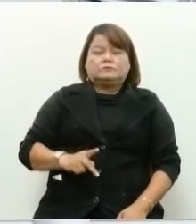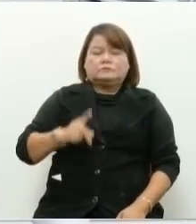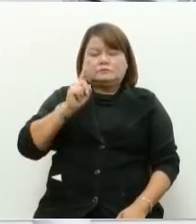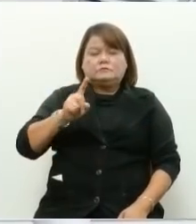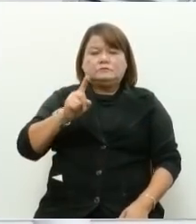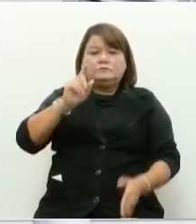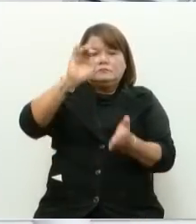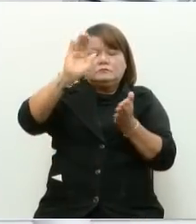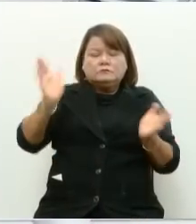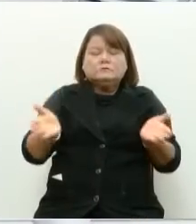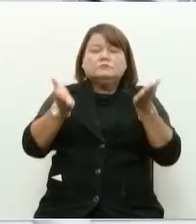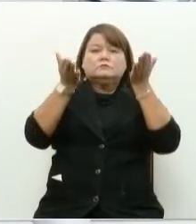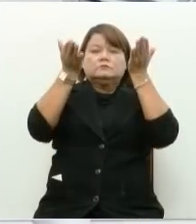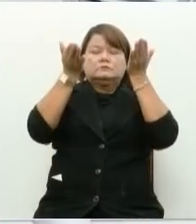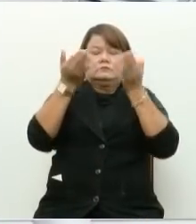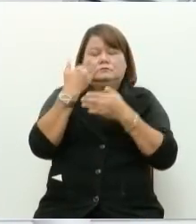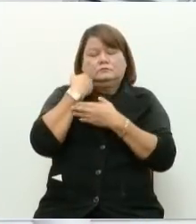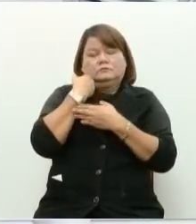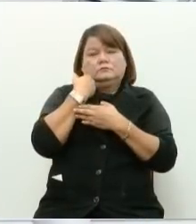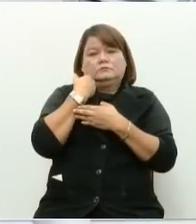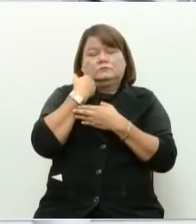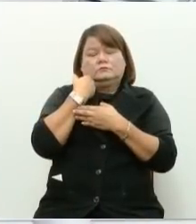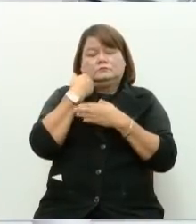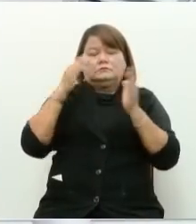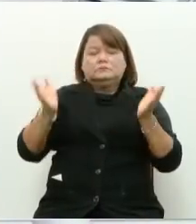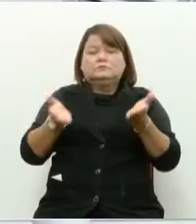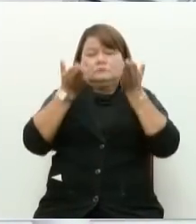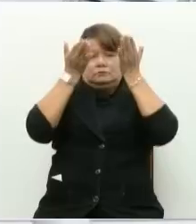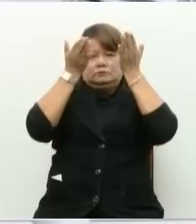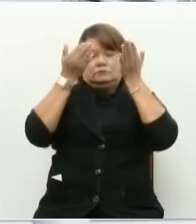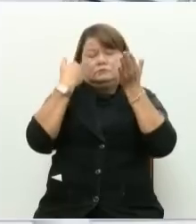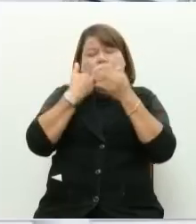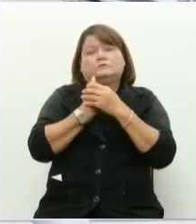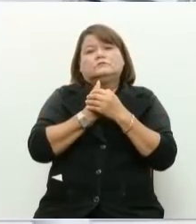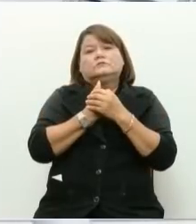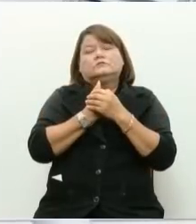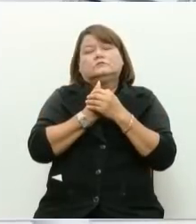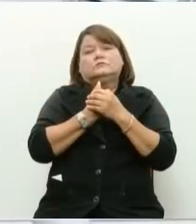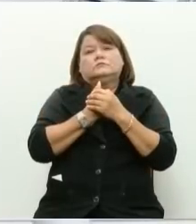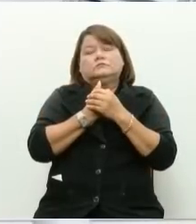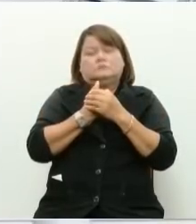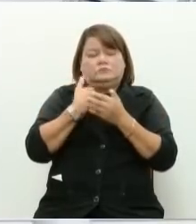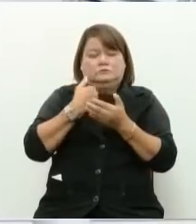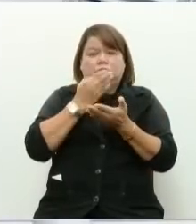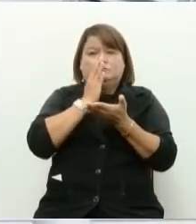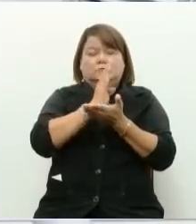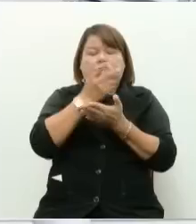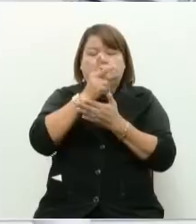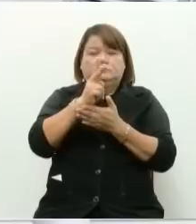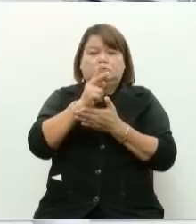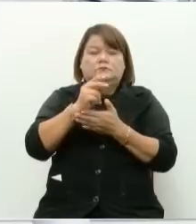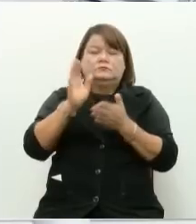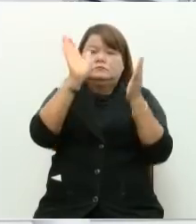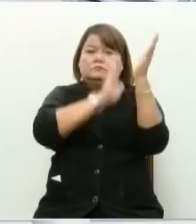เทิดทูนแล้วก็ยกให้เหนือก้าวเหนือกระหม่อมซึ่งเป็นพระคุณของแผ่นดินไทยที่เรา